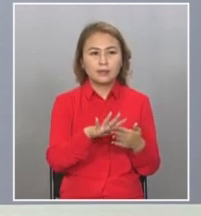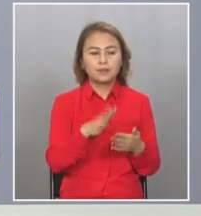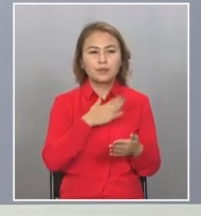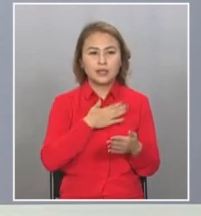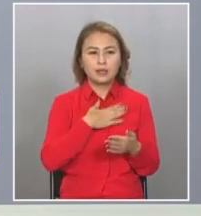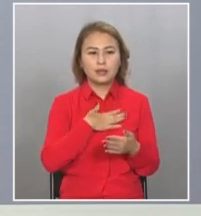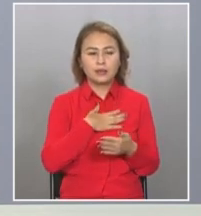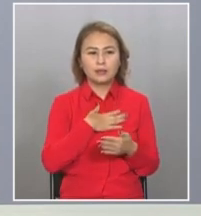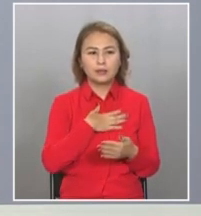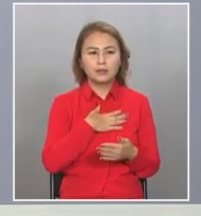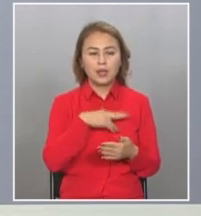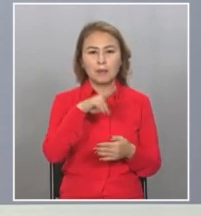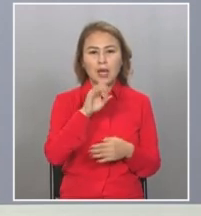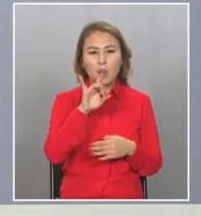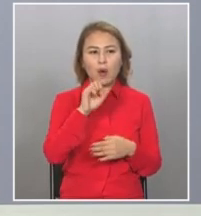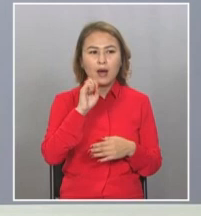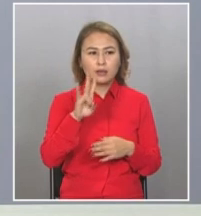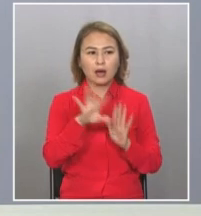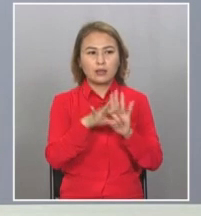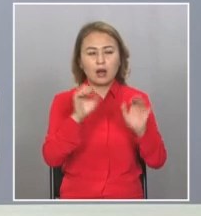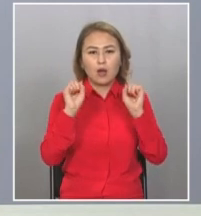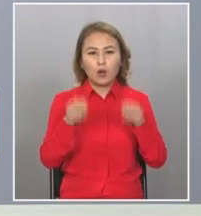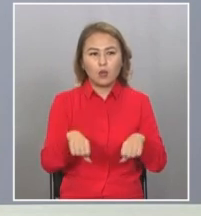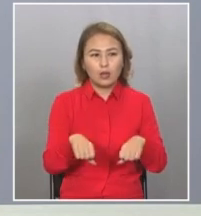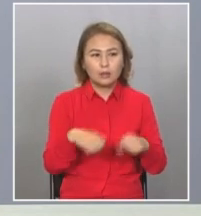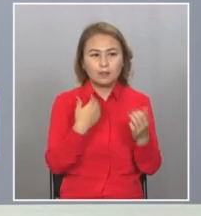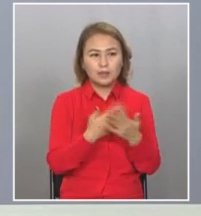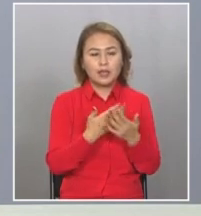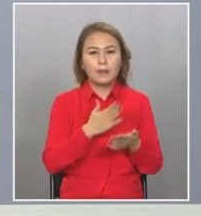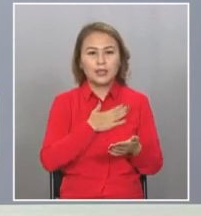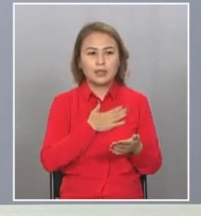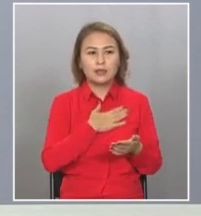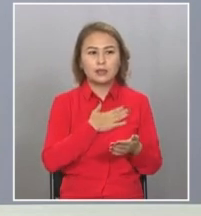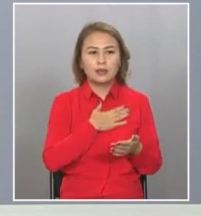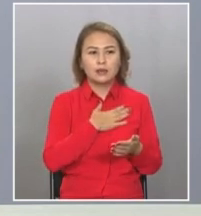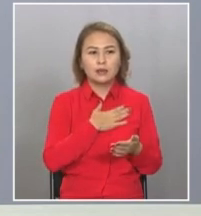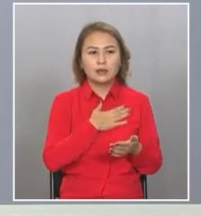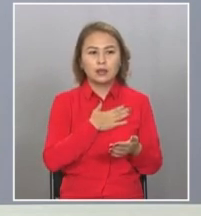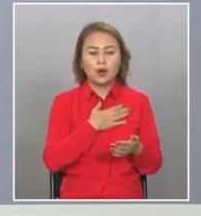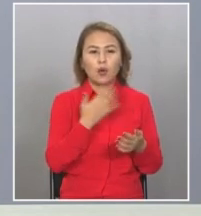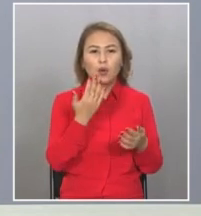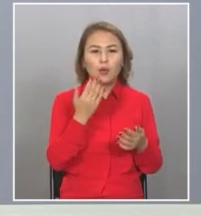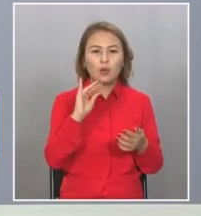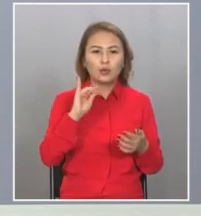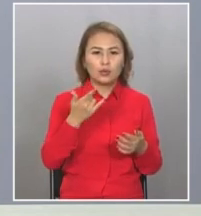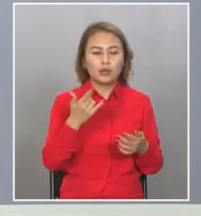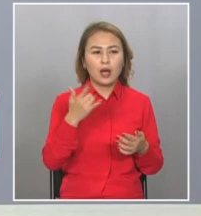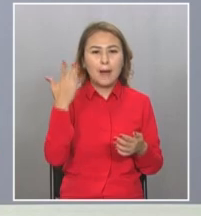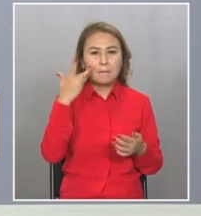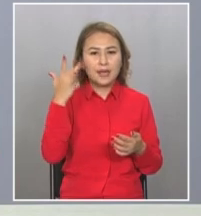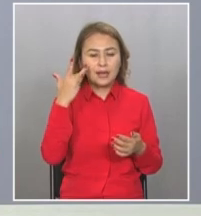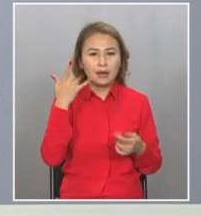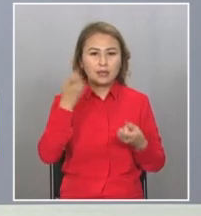біздегі перуан ағыстарын алуға болады. Бұлар бізде негізінен оңтүстік Америка